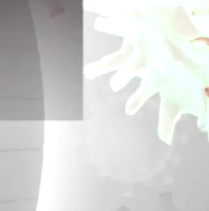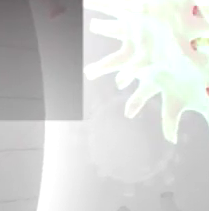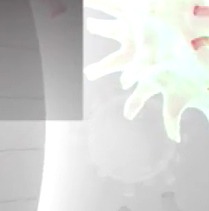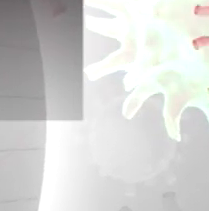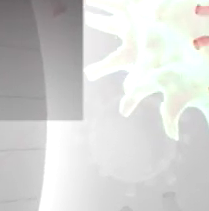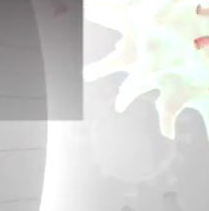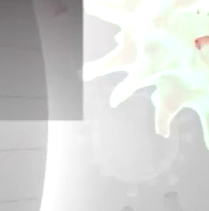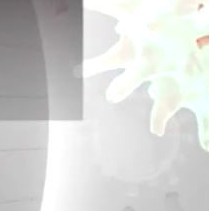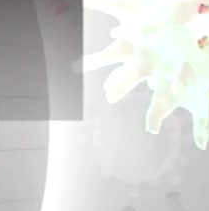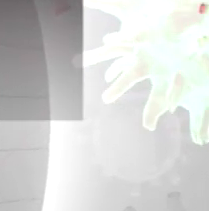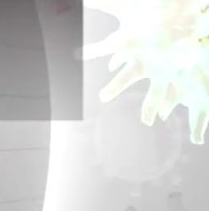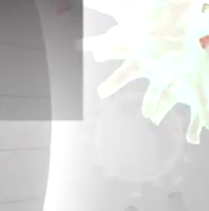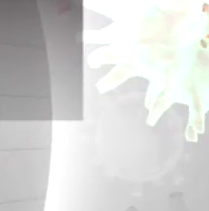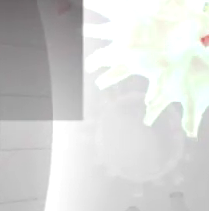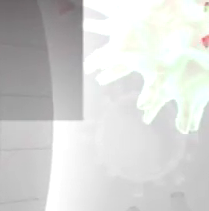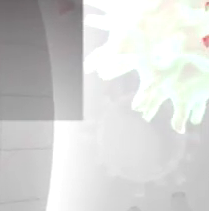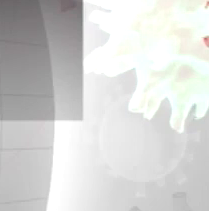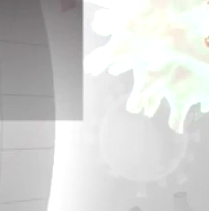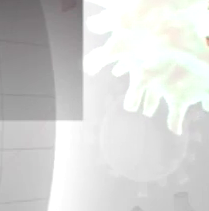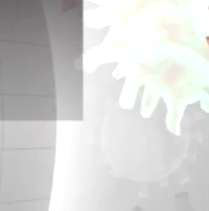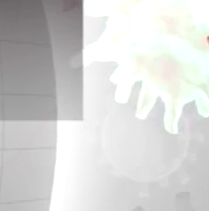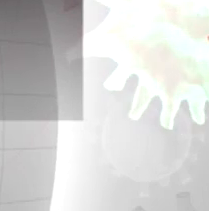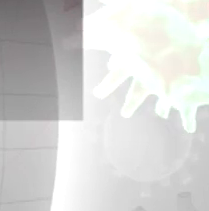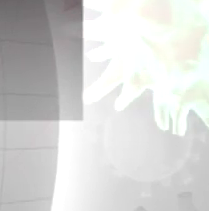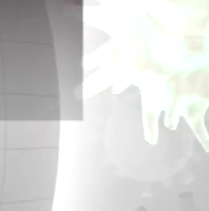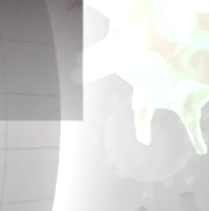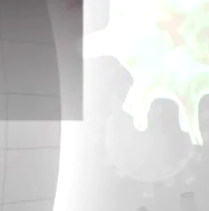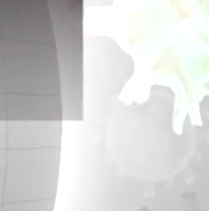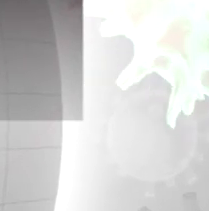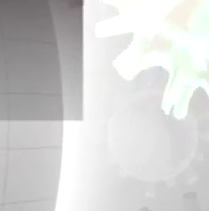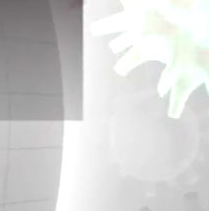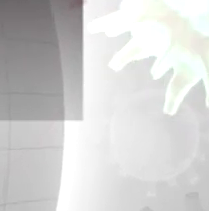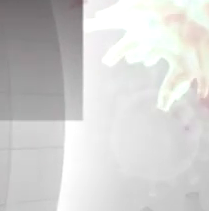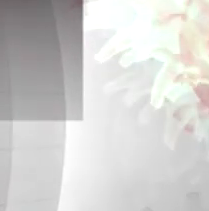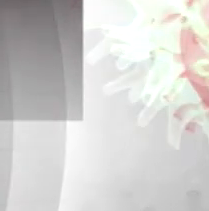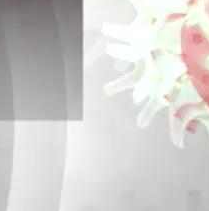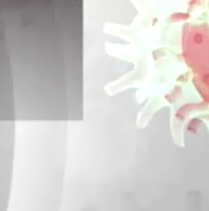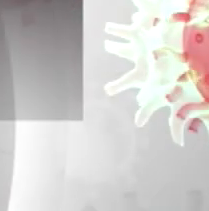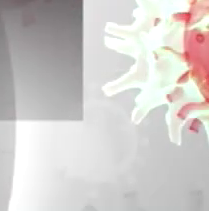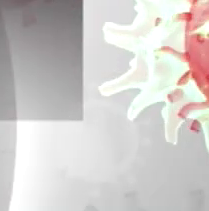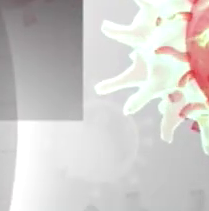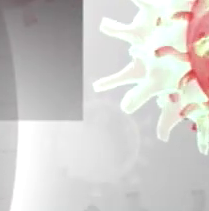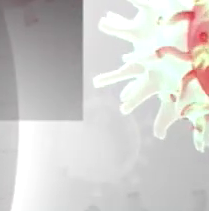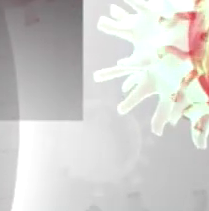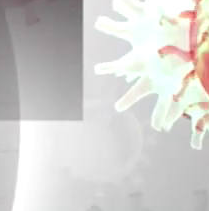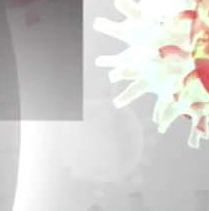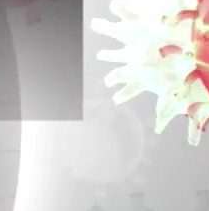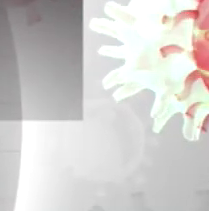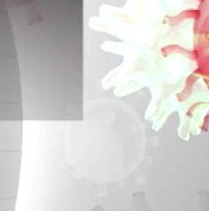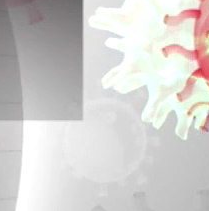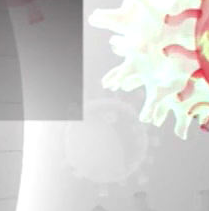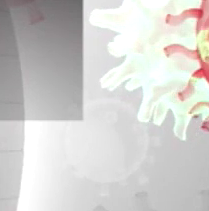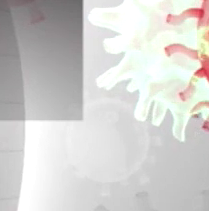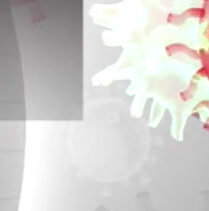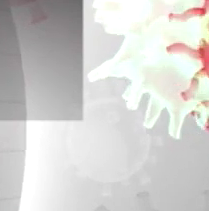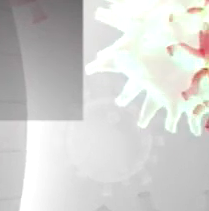ายุเฉลี่ยของผู้ป่วยทั้งหมดก็คือ39ปีค่ะขณะที่ในกลุ่มผู้ป่วยใหม่ทั้ง127คนนั้นกลุ่มแรกติดจากสนาม